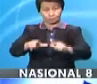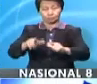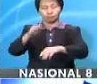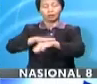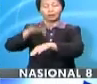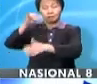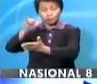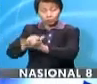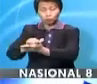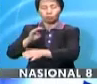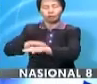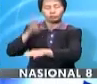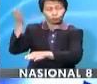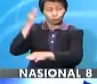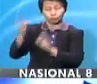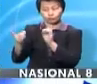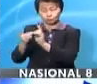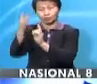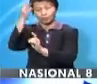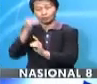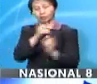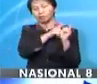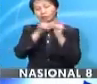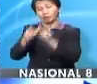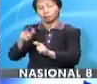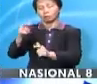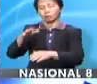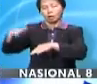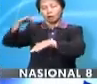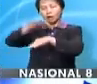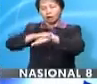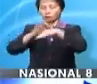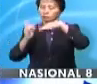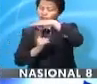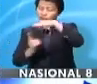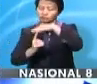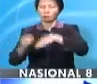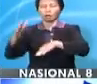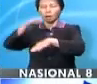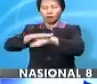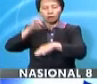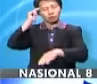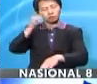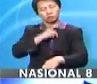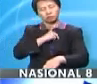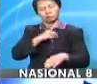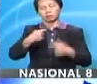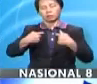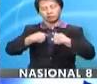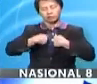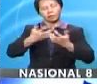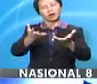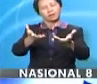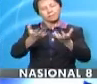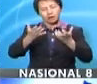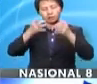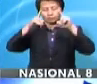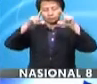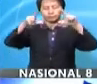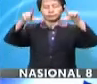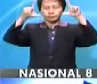atas dasar dan atas niat saya mau